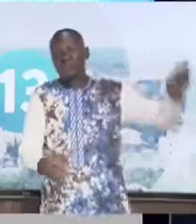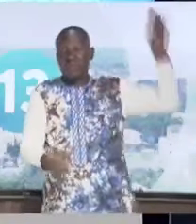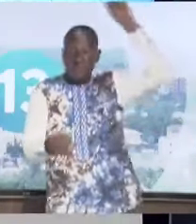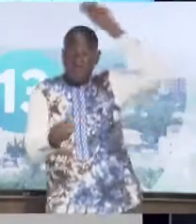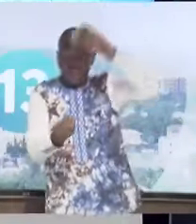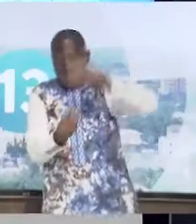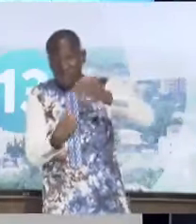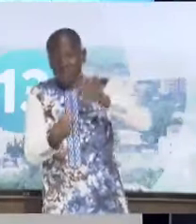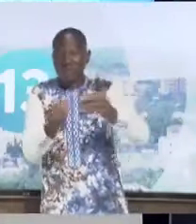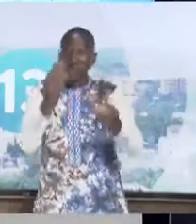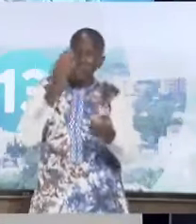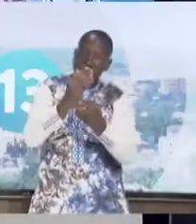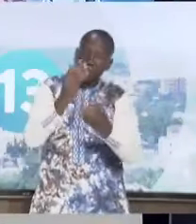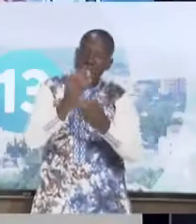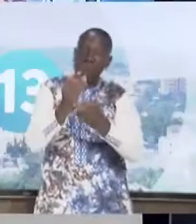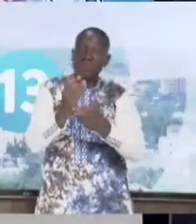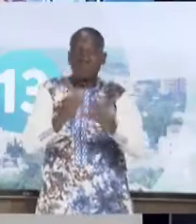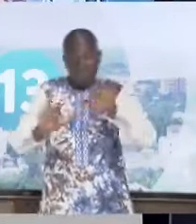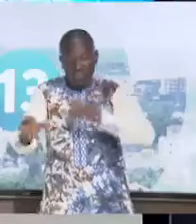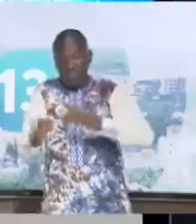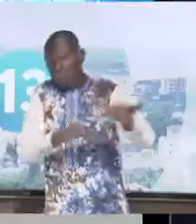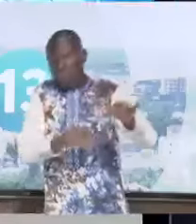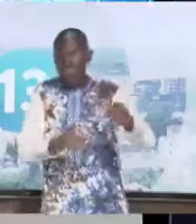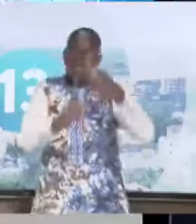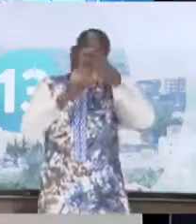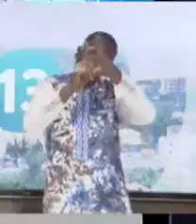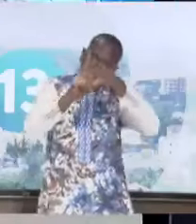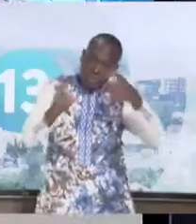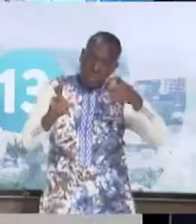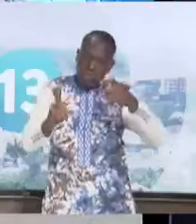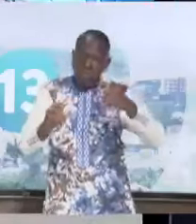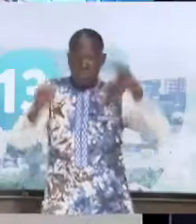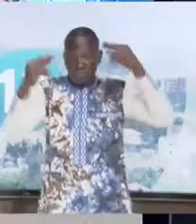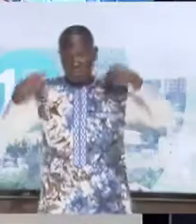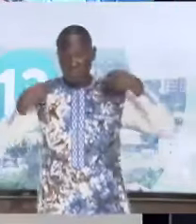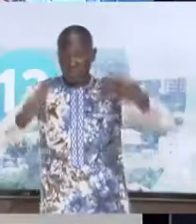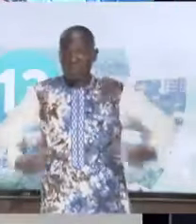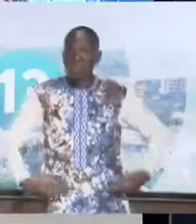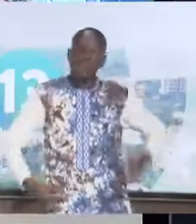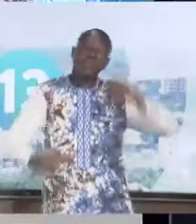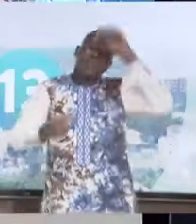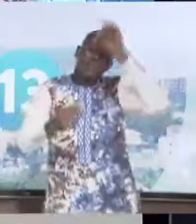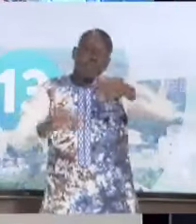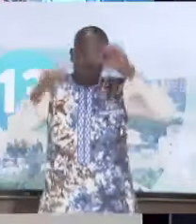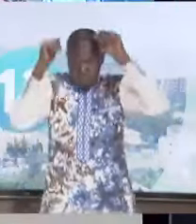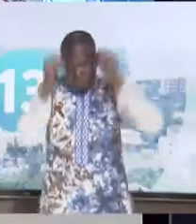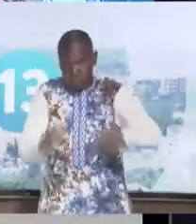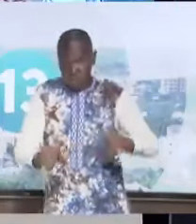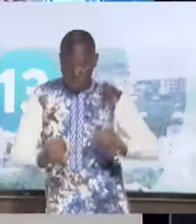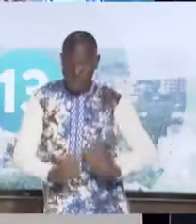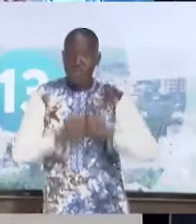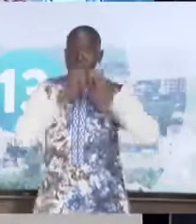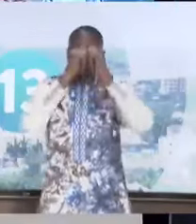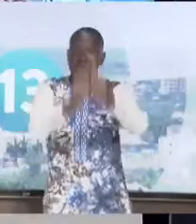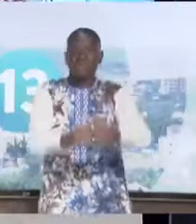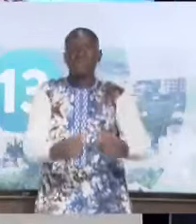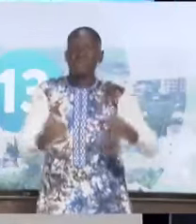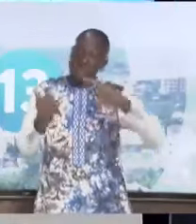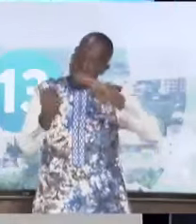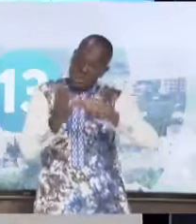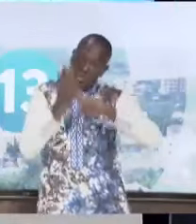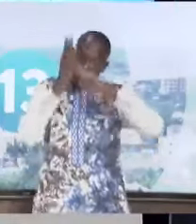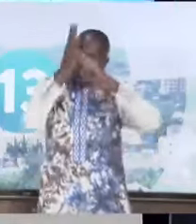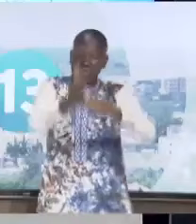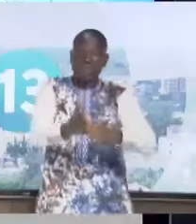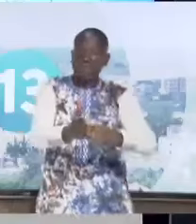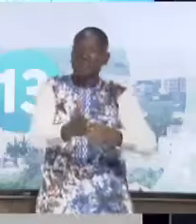dispositifs techniques, nos logiciels, nos dispositifs humains et tout ce qu'il faut donc pour pouvoir donc accompagner cette réforme-là que nos clients